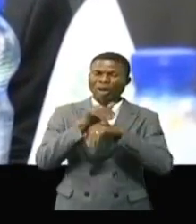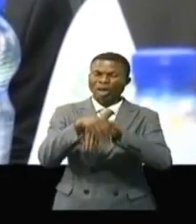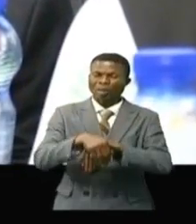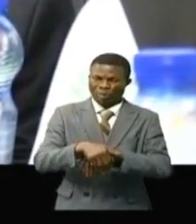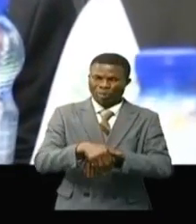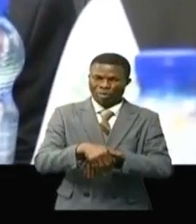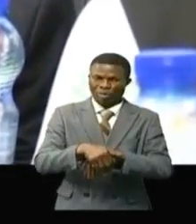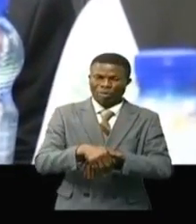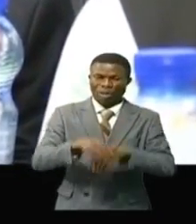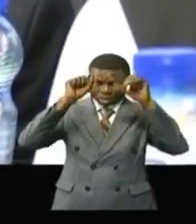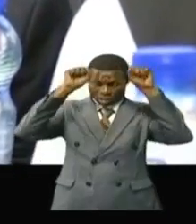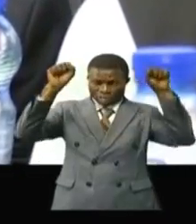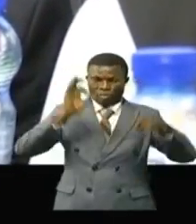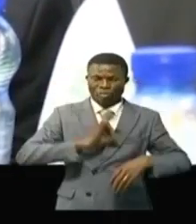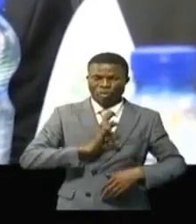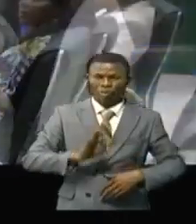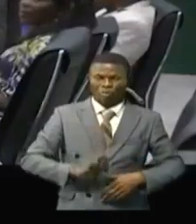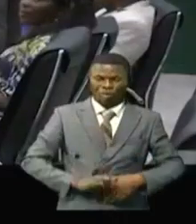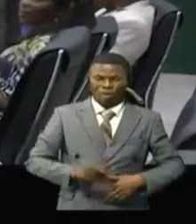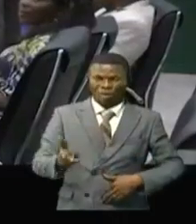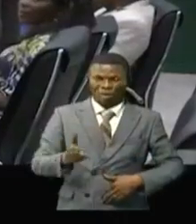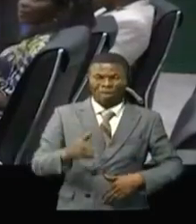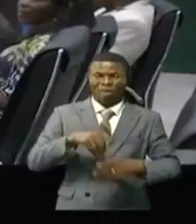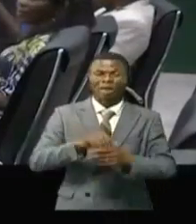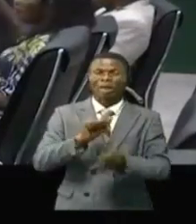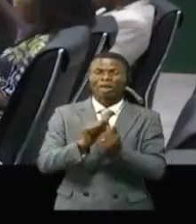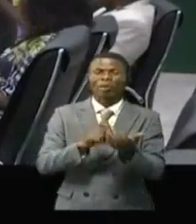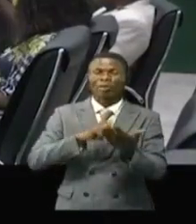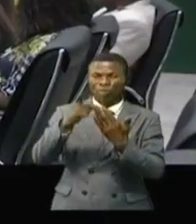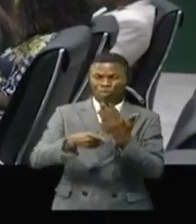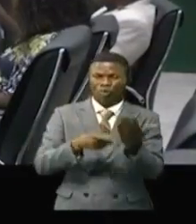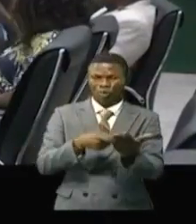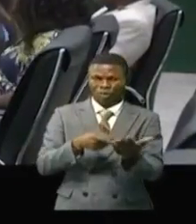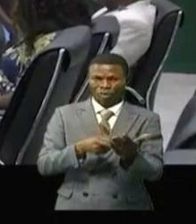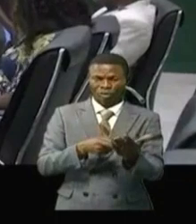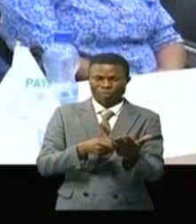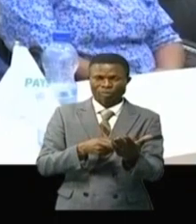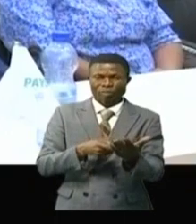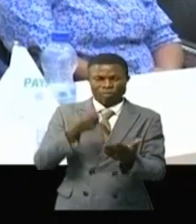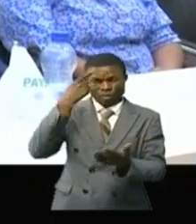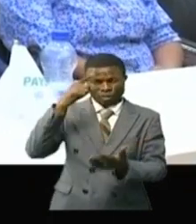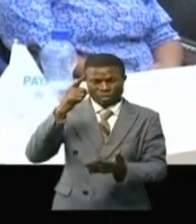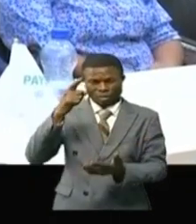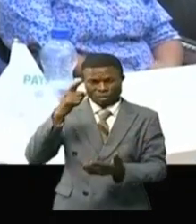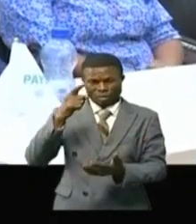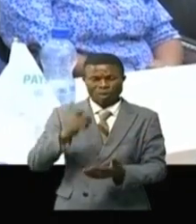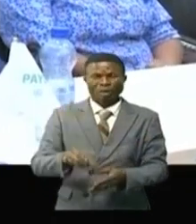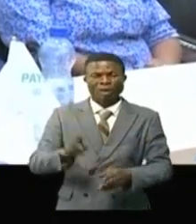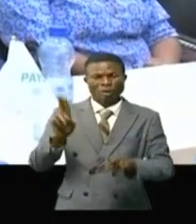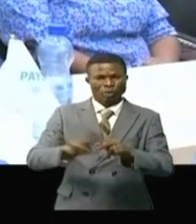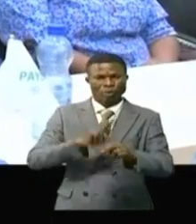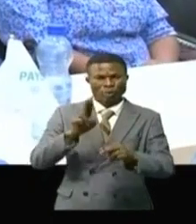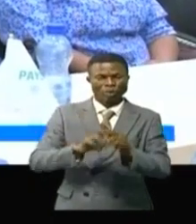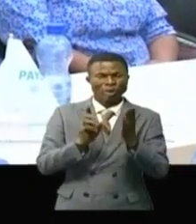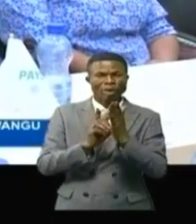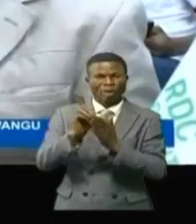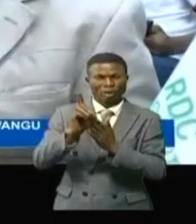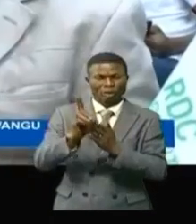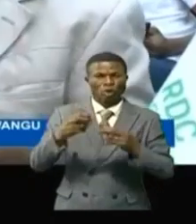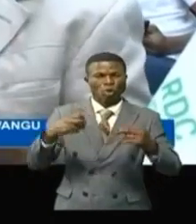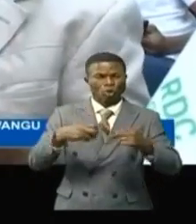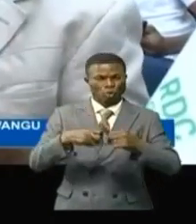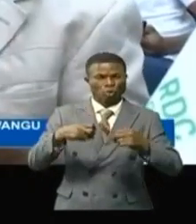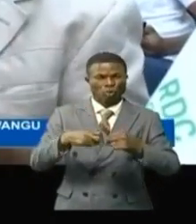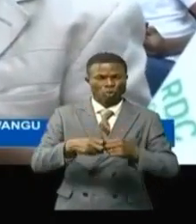personnelle du chef de l'État, Félix-Antoine Tshisekedi, sur ses projets pour la mise en œuvre du développement